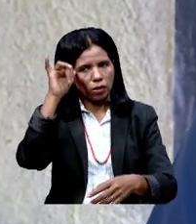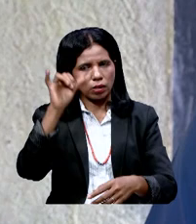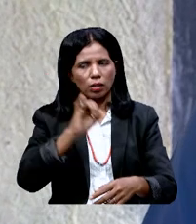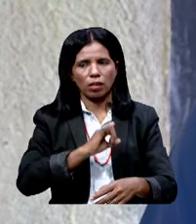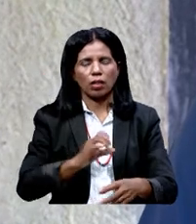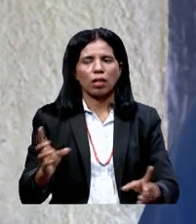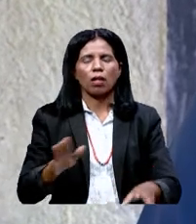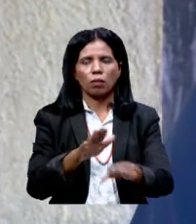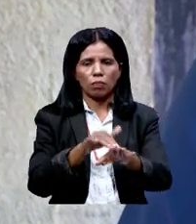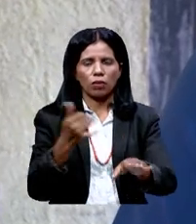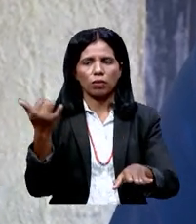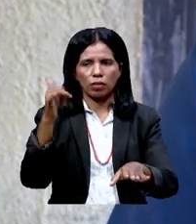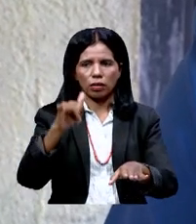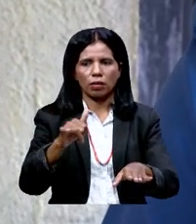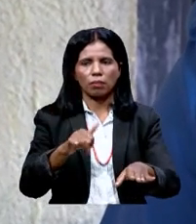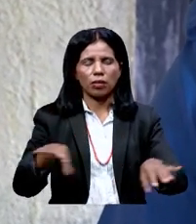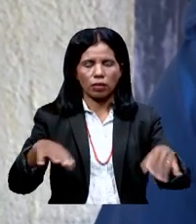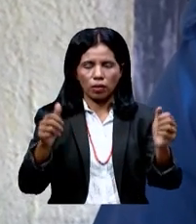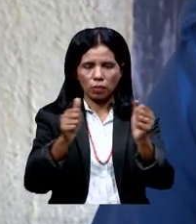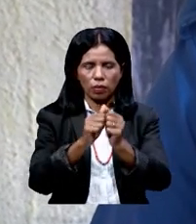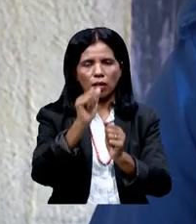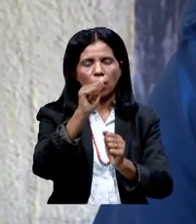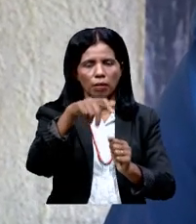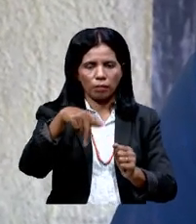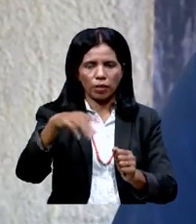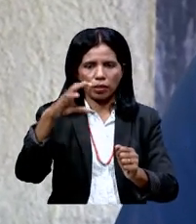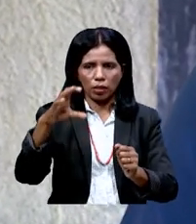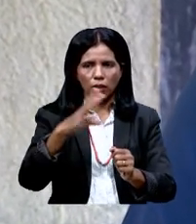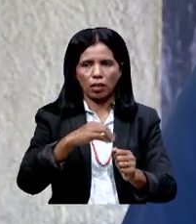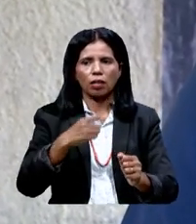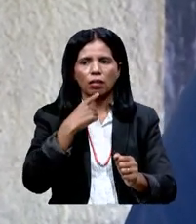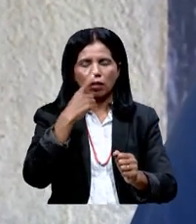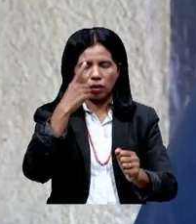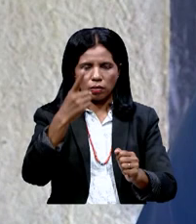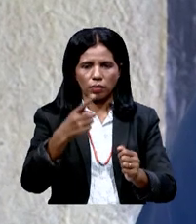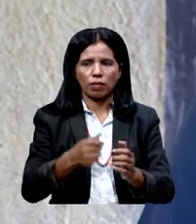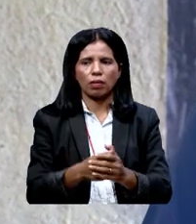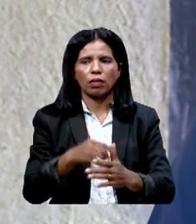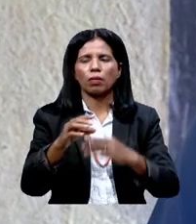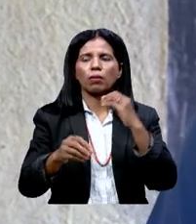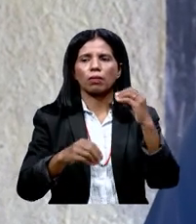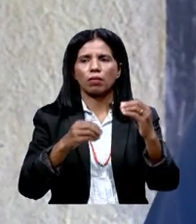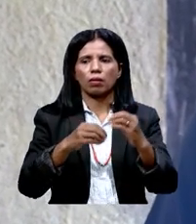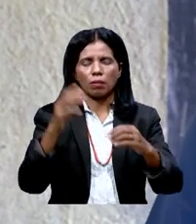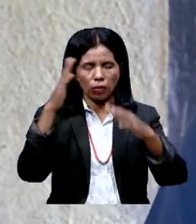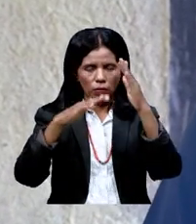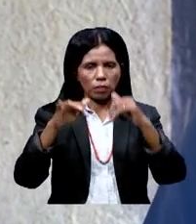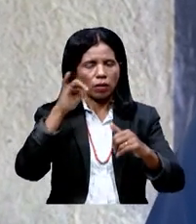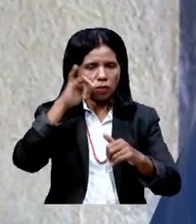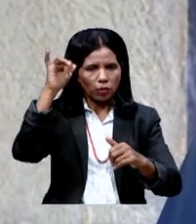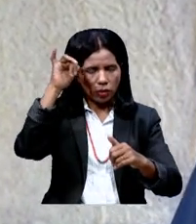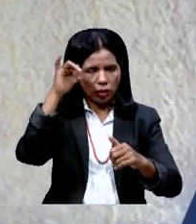sira ame kore no APC hau musi forno ba excelencia serka civil kono ba kutesimento se